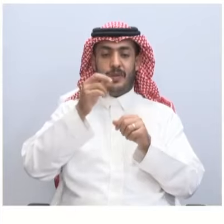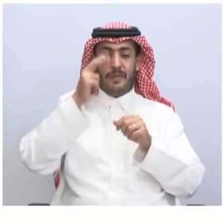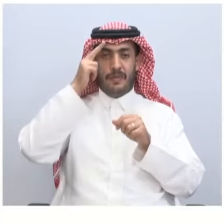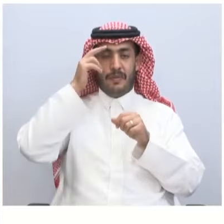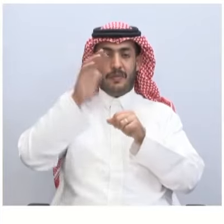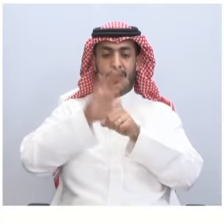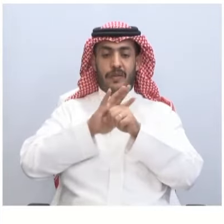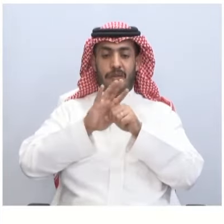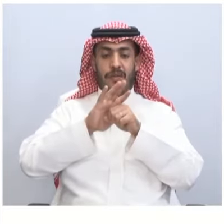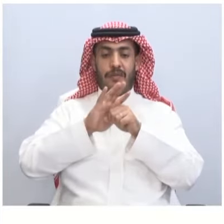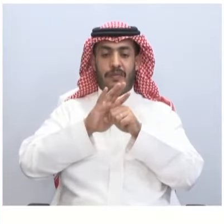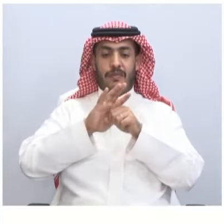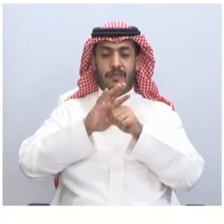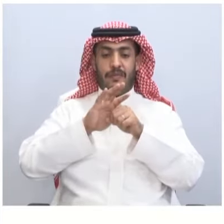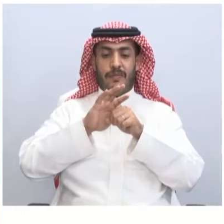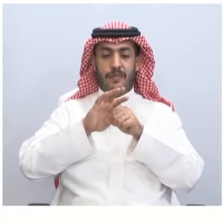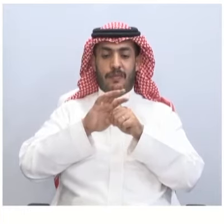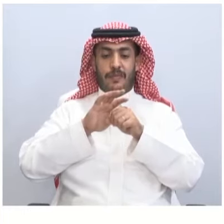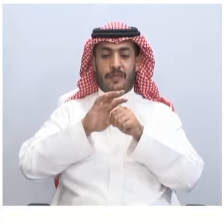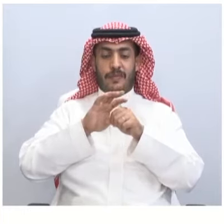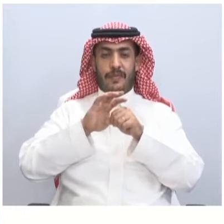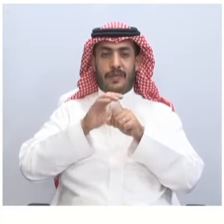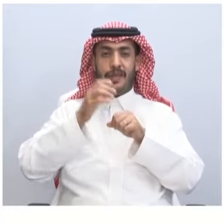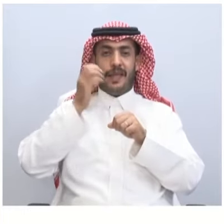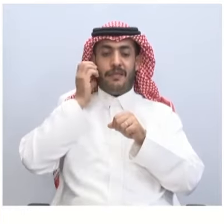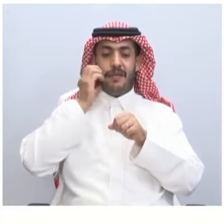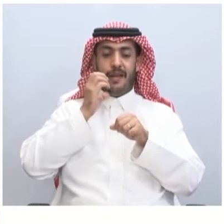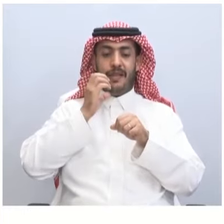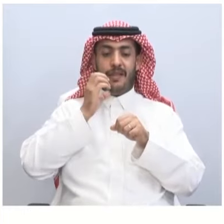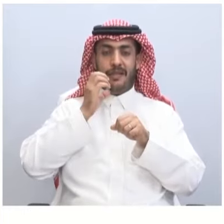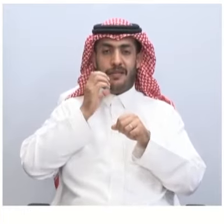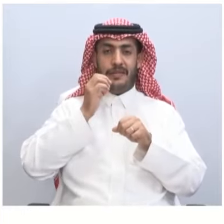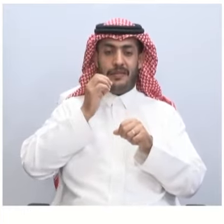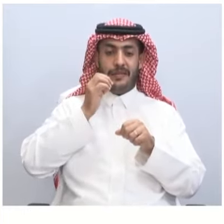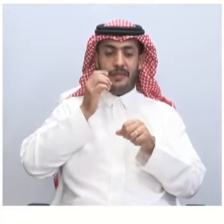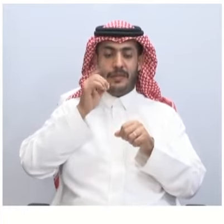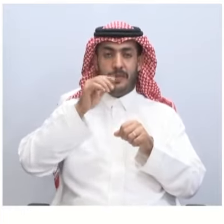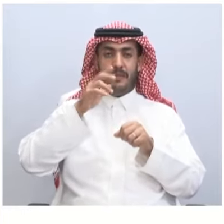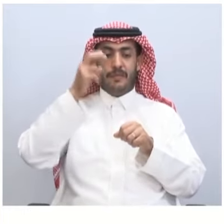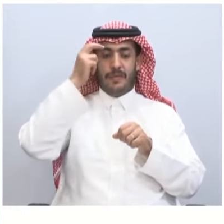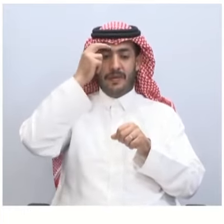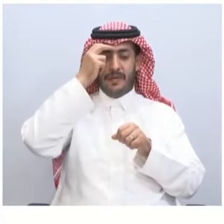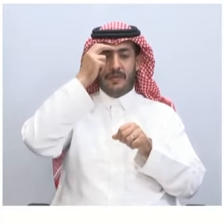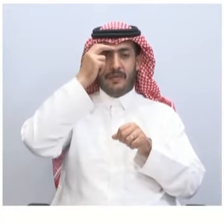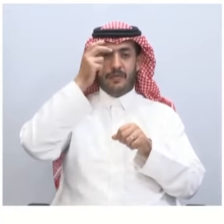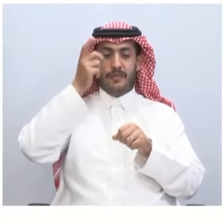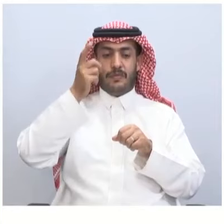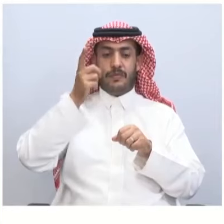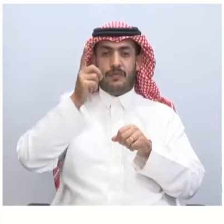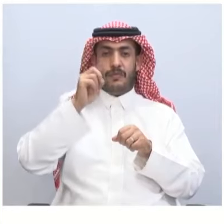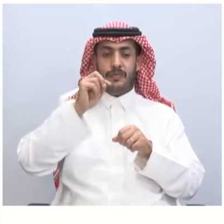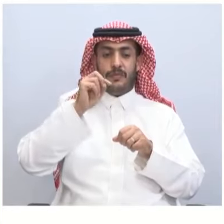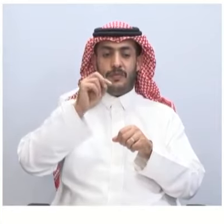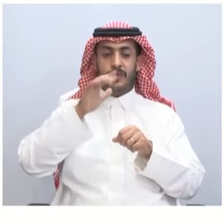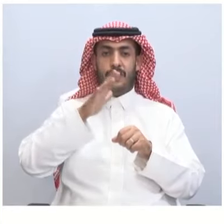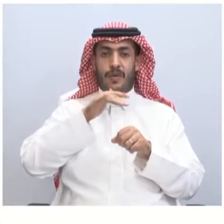العربيه السعوديه الامارات العربيه المتحده مملكه البحرين